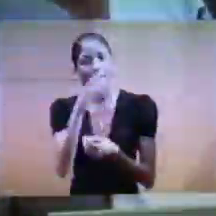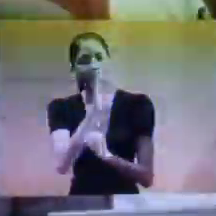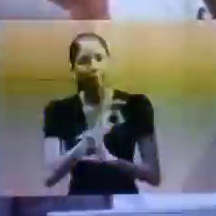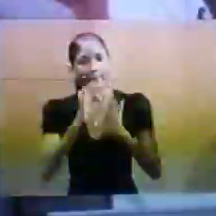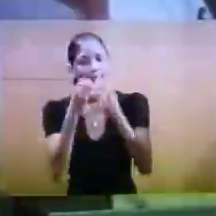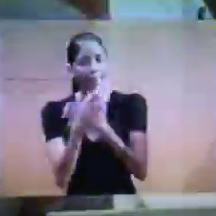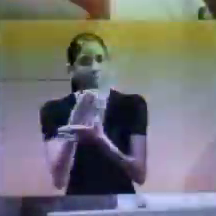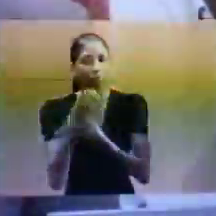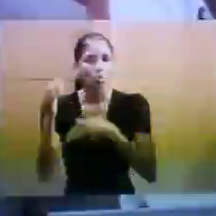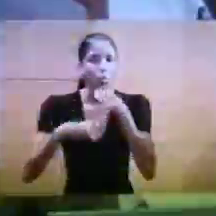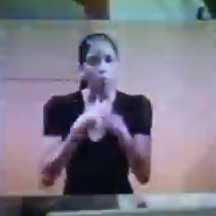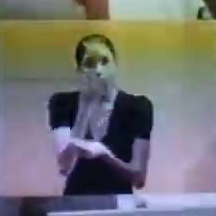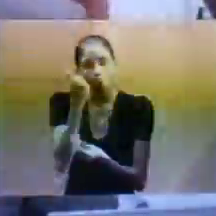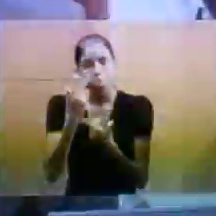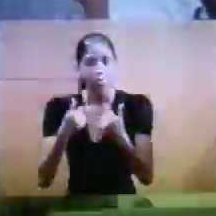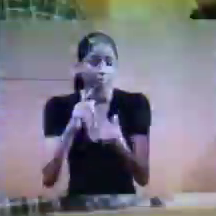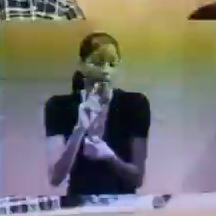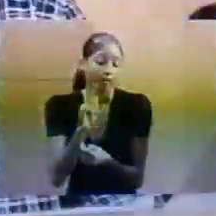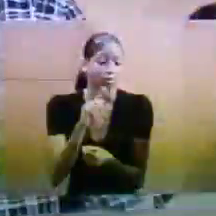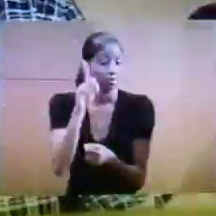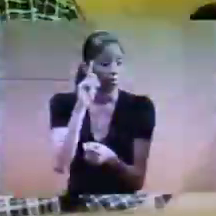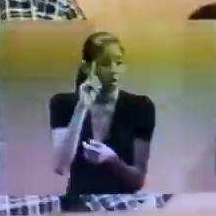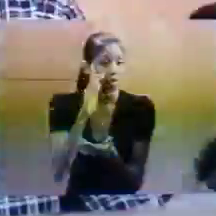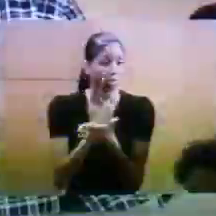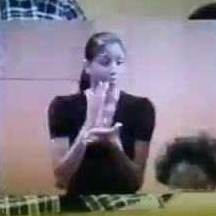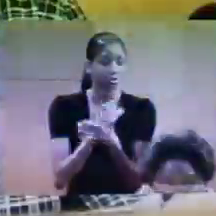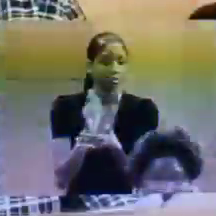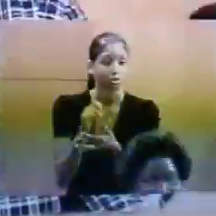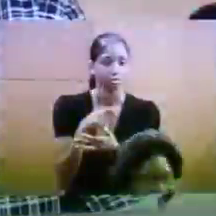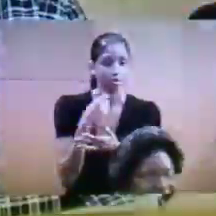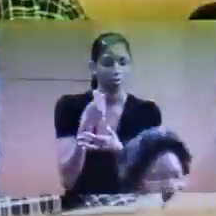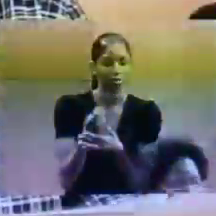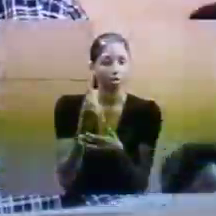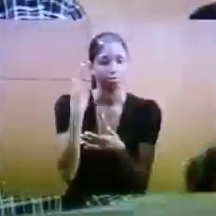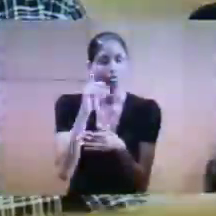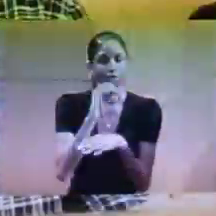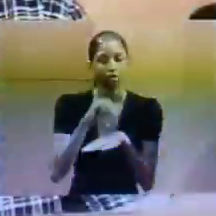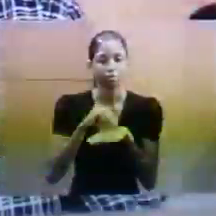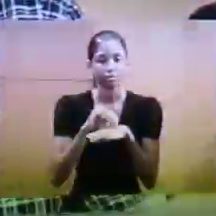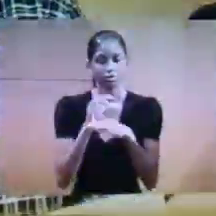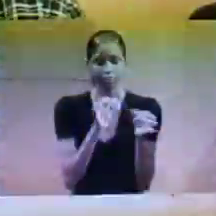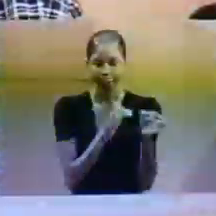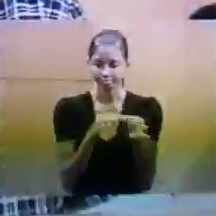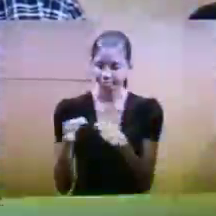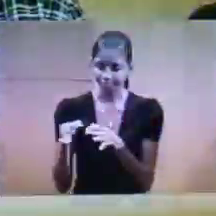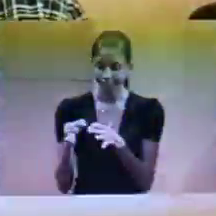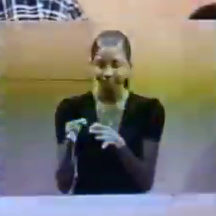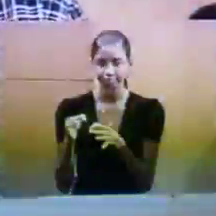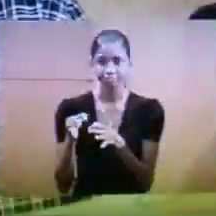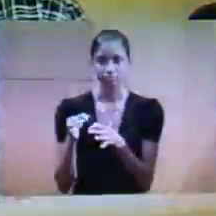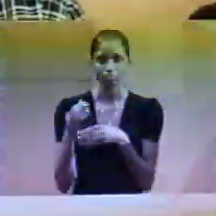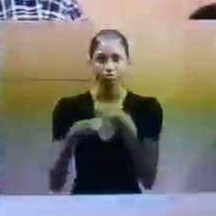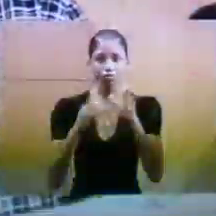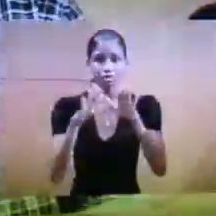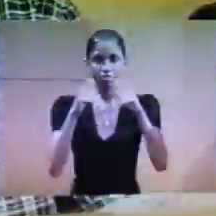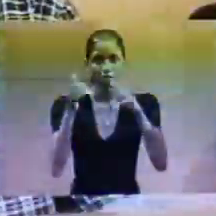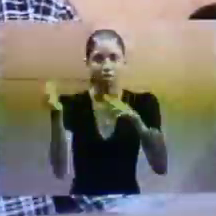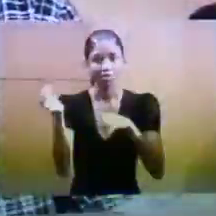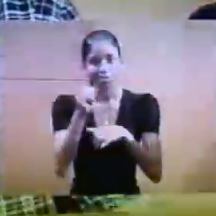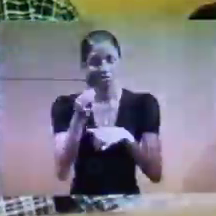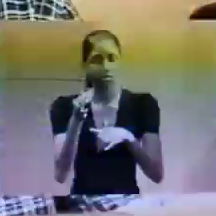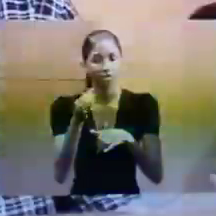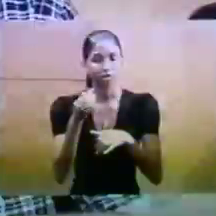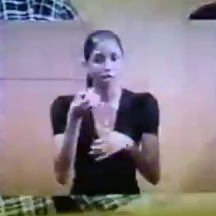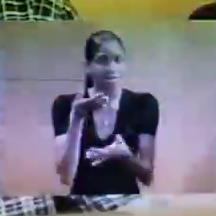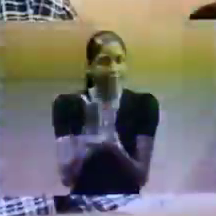que... Non, nous n'êtes pas au courant, parce que vous auriez dû... La commission permanente est déjà réunie plusieurs fois, la plénière s'est déjà réunie plusieurs fois depuis la